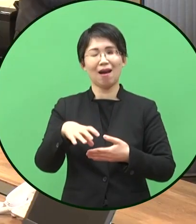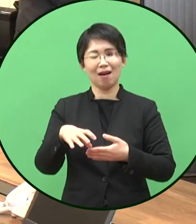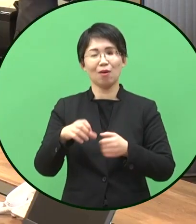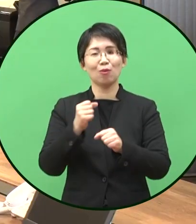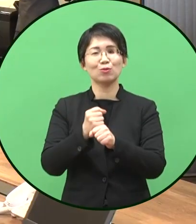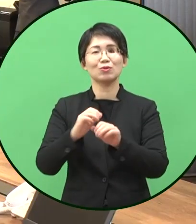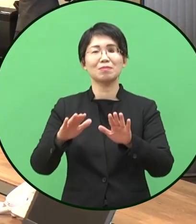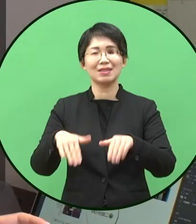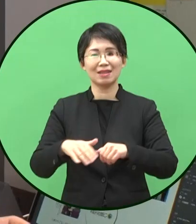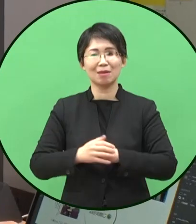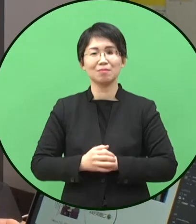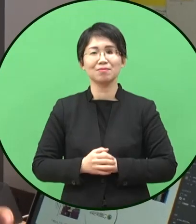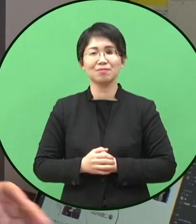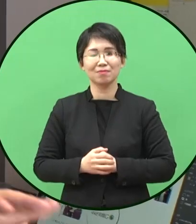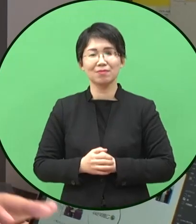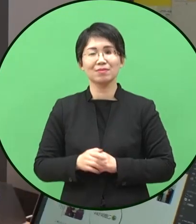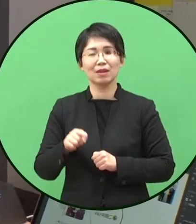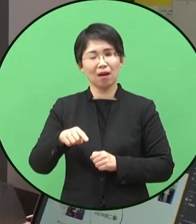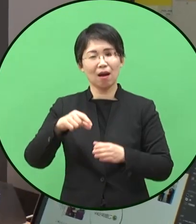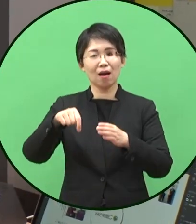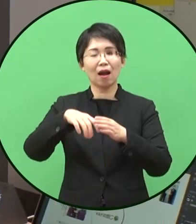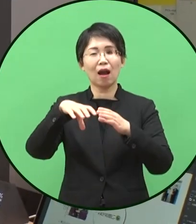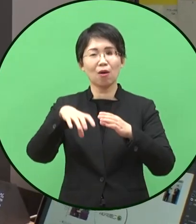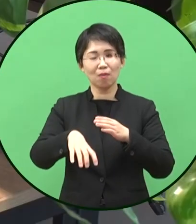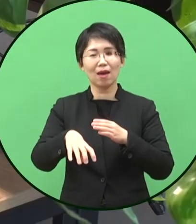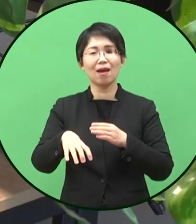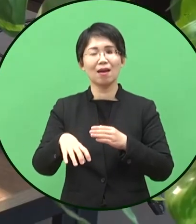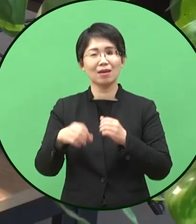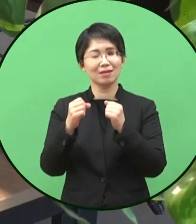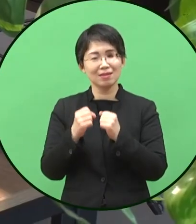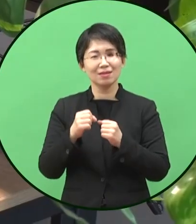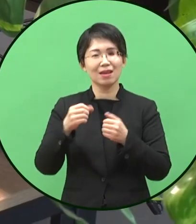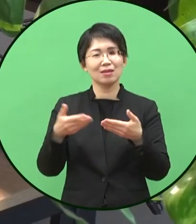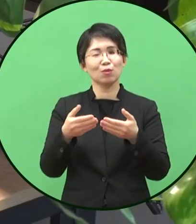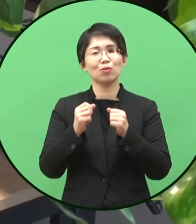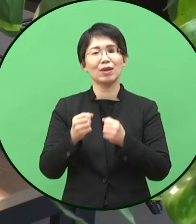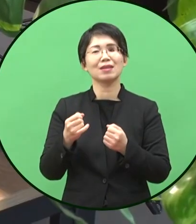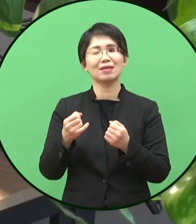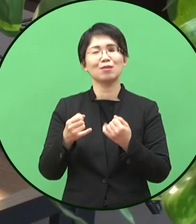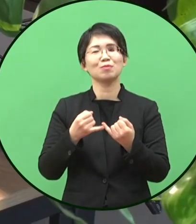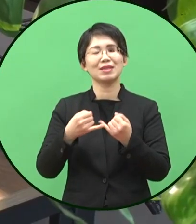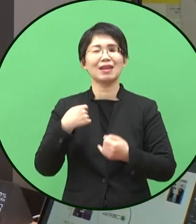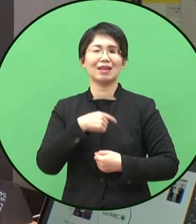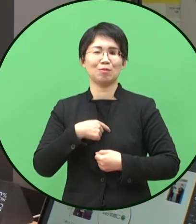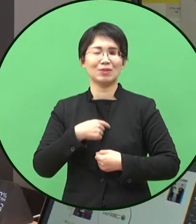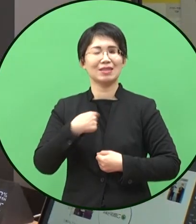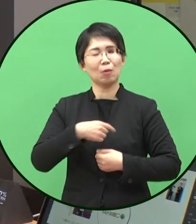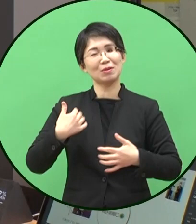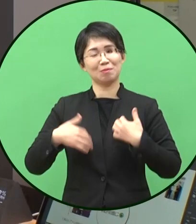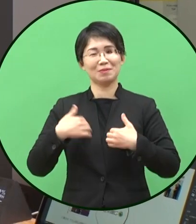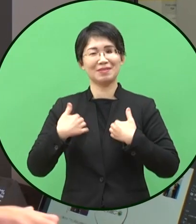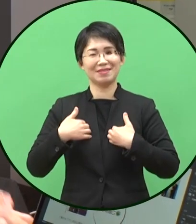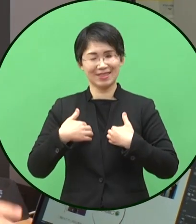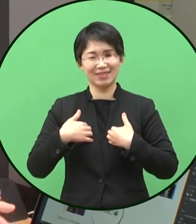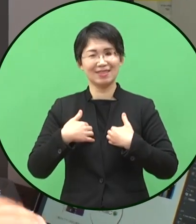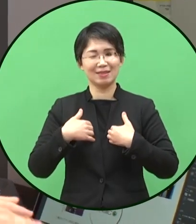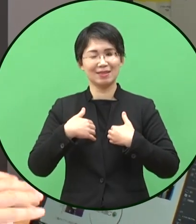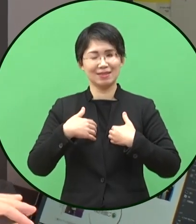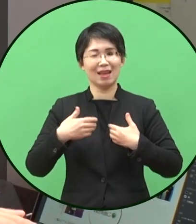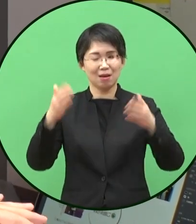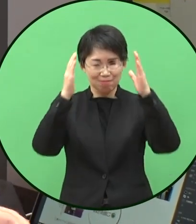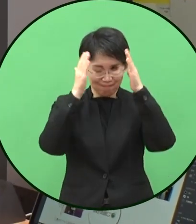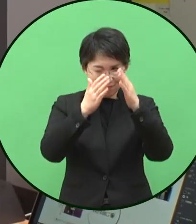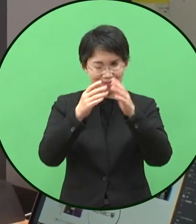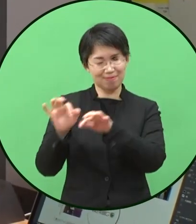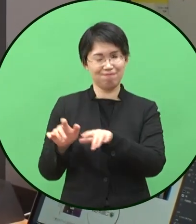ました。 本当にカフェで仕事をしてるみたいな感じでちょっと気分もウキウキとしてくる形ですごいキーボード